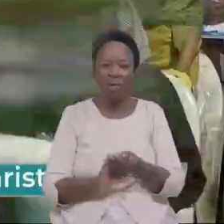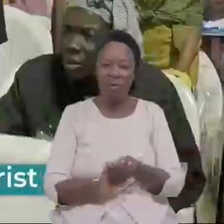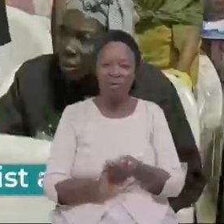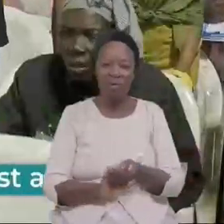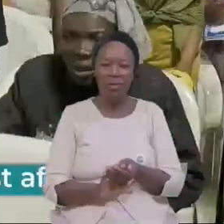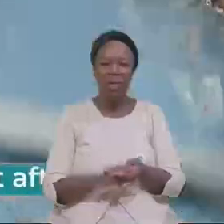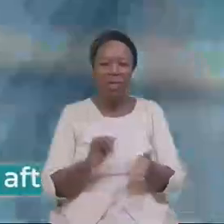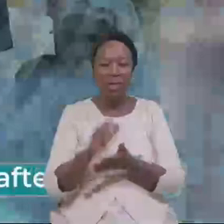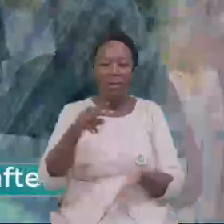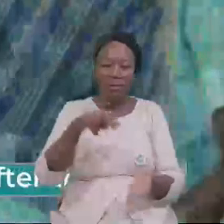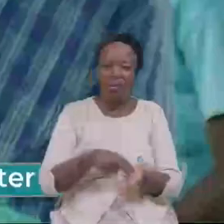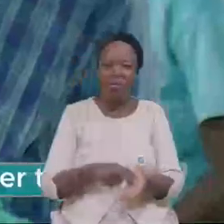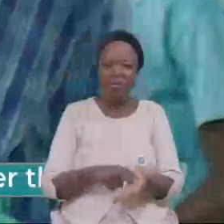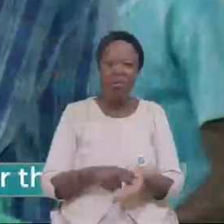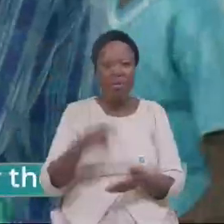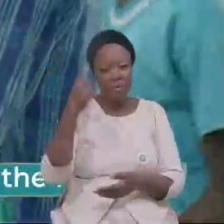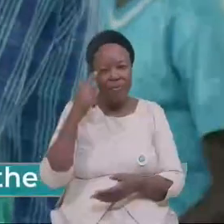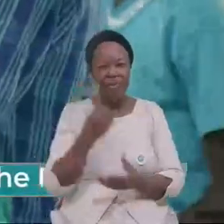Vous êtes tenu pour le salut.